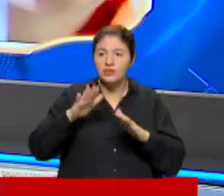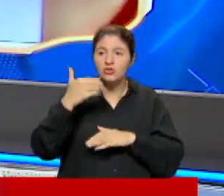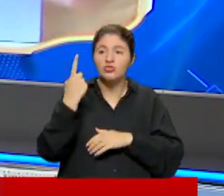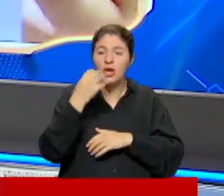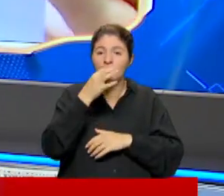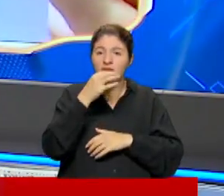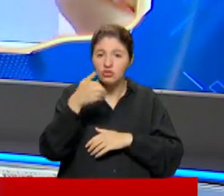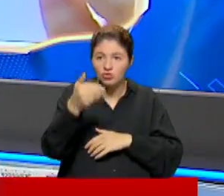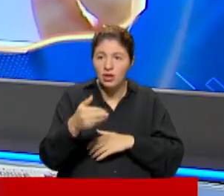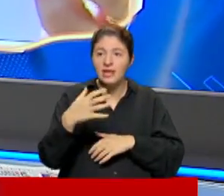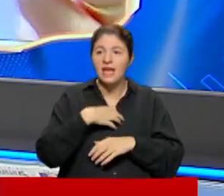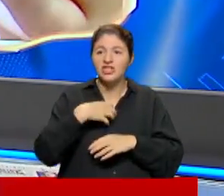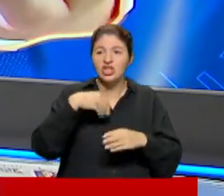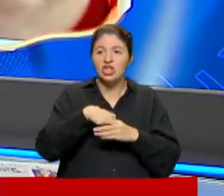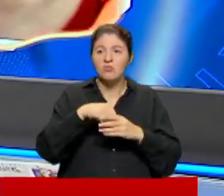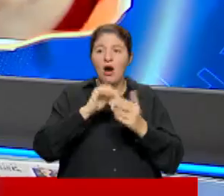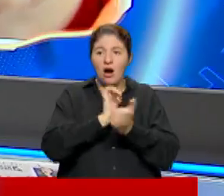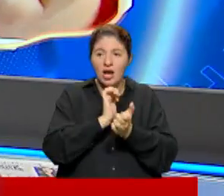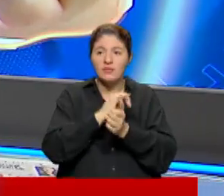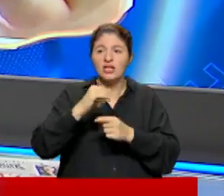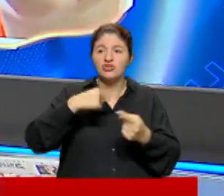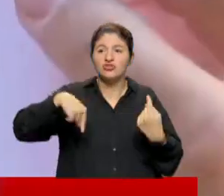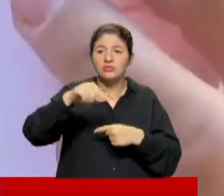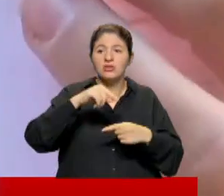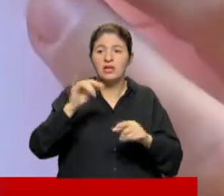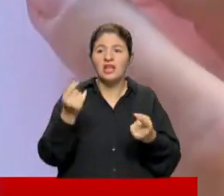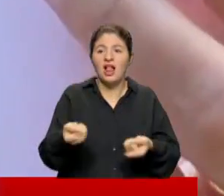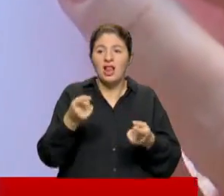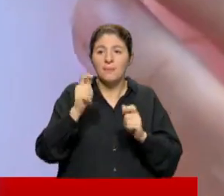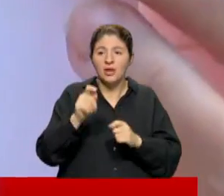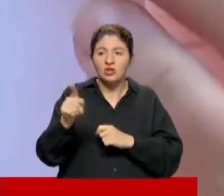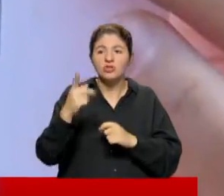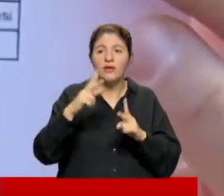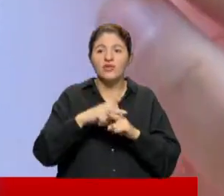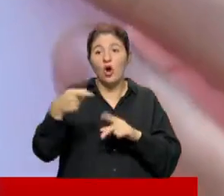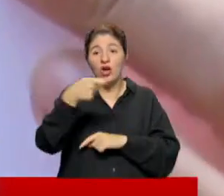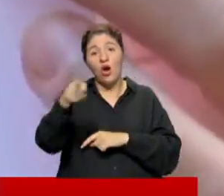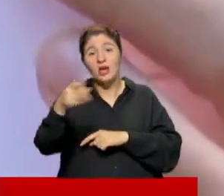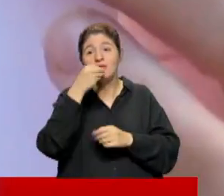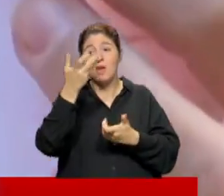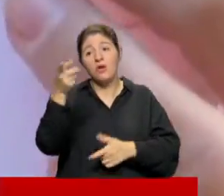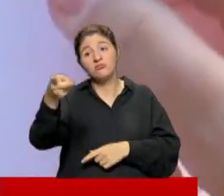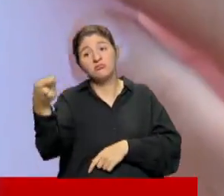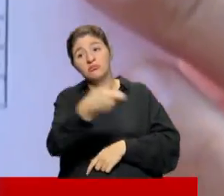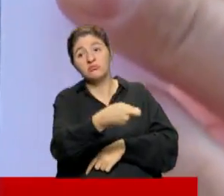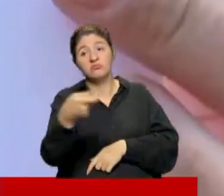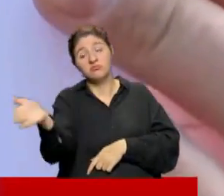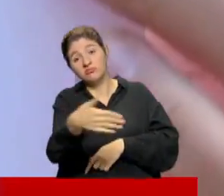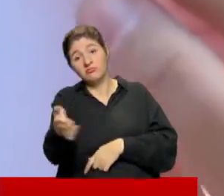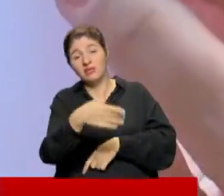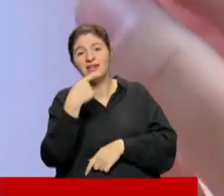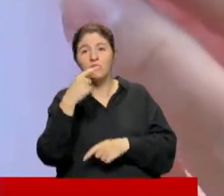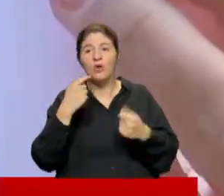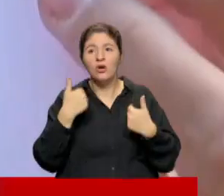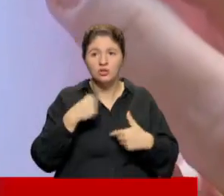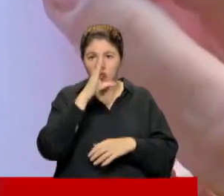haberden de sonra kendi içimizde ailemiz ve yakın çevremizde şakalaşmayı da başladık O zaman faturaları o ödesin yemeği o yapsın falan gibi ama aslında